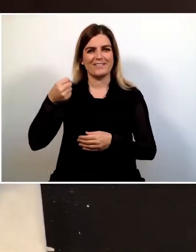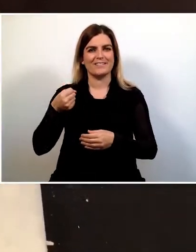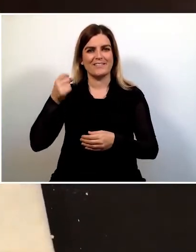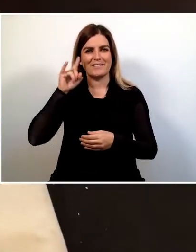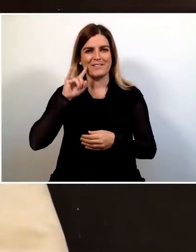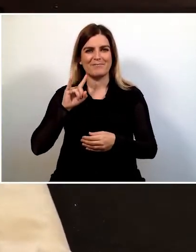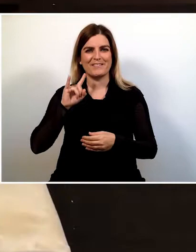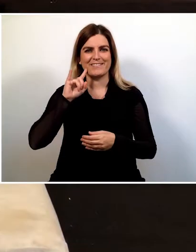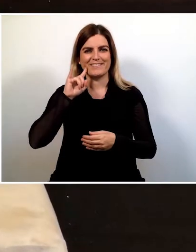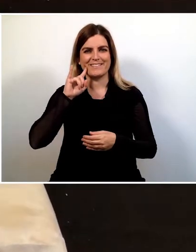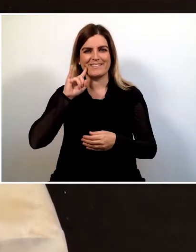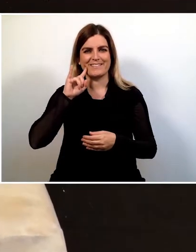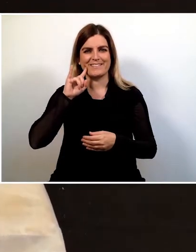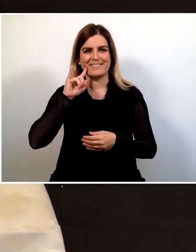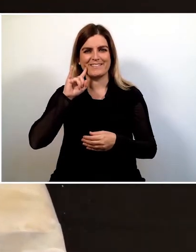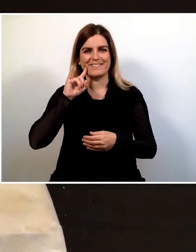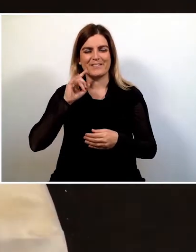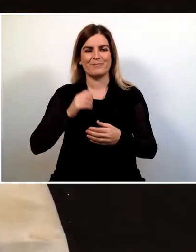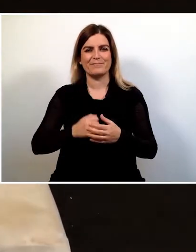D'acord?